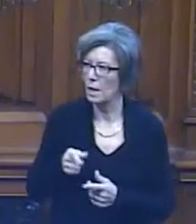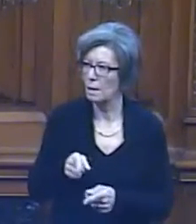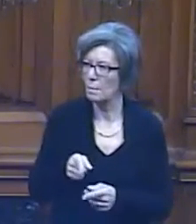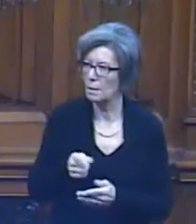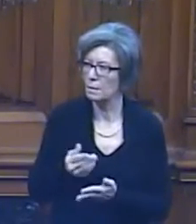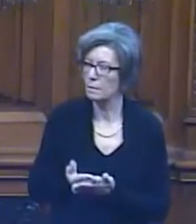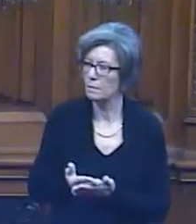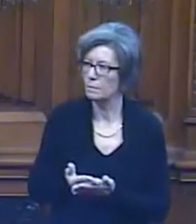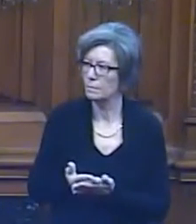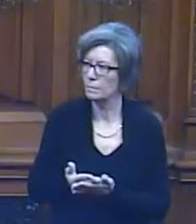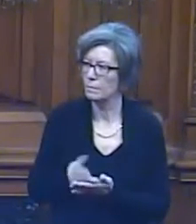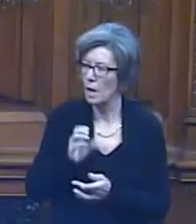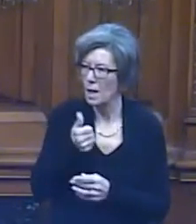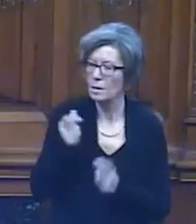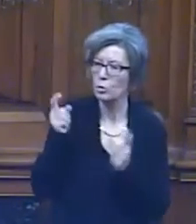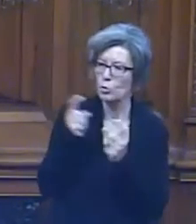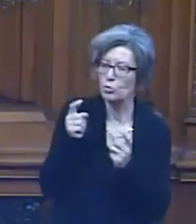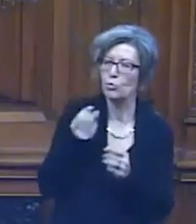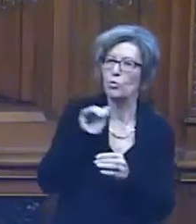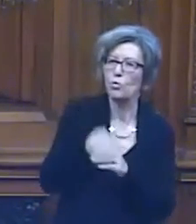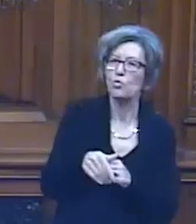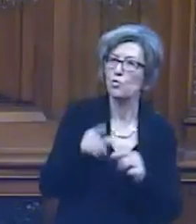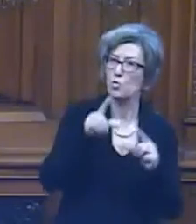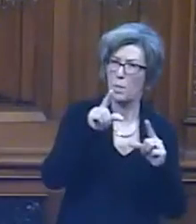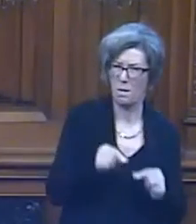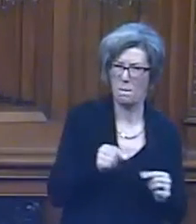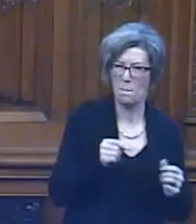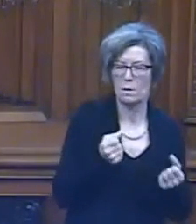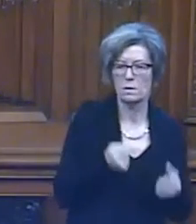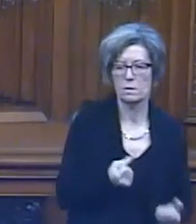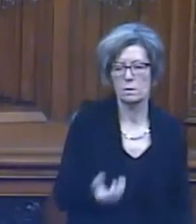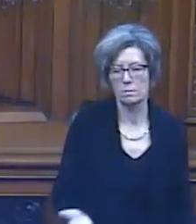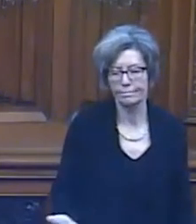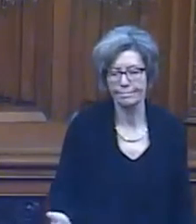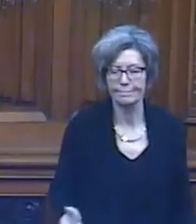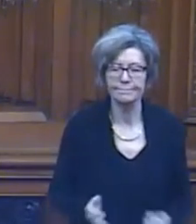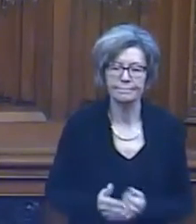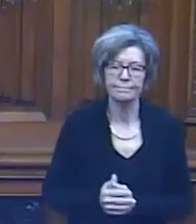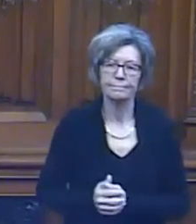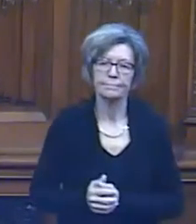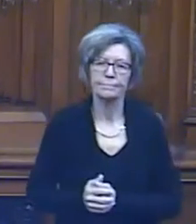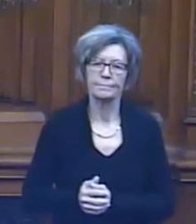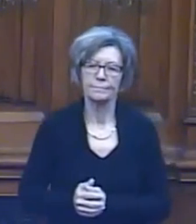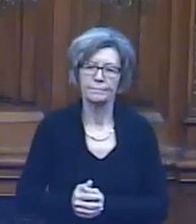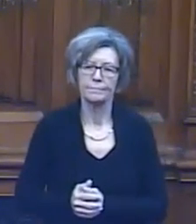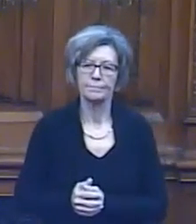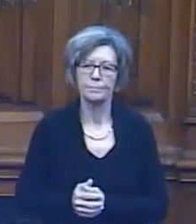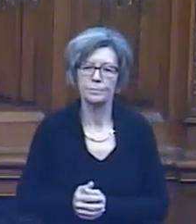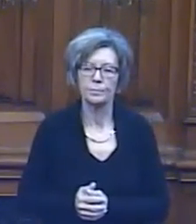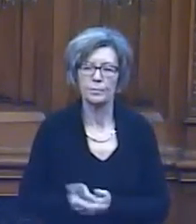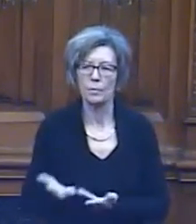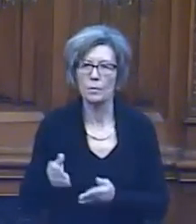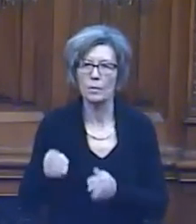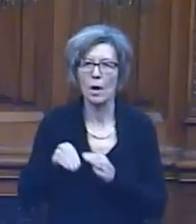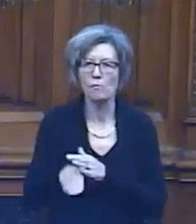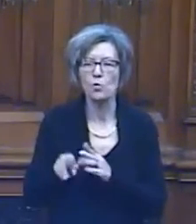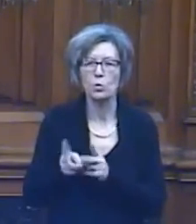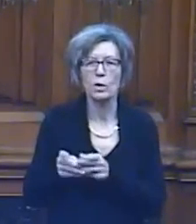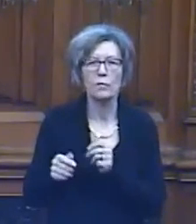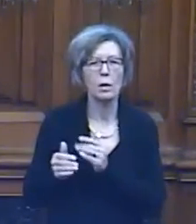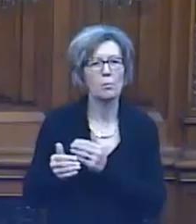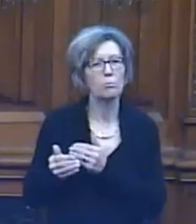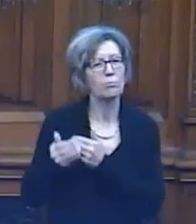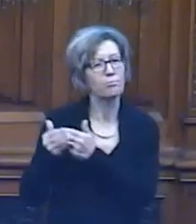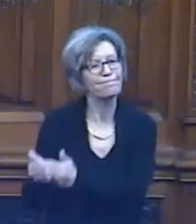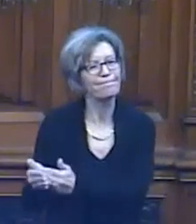eine Debatte über die Mindestsicherung, wo Flüchtlinge vorgeschoben werden,